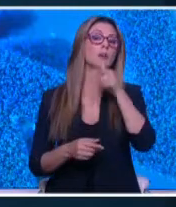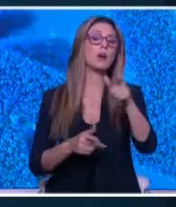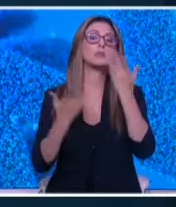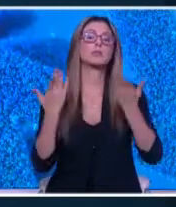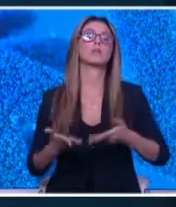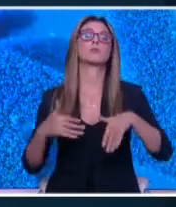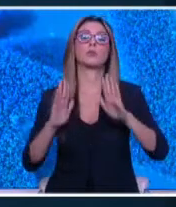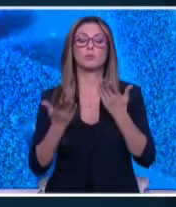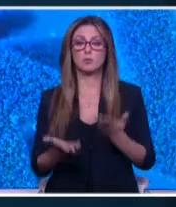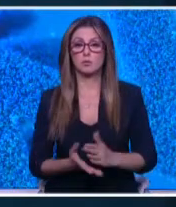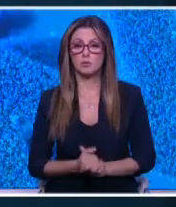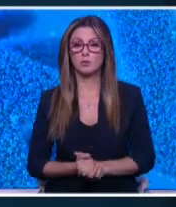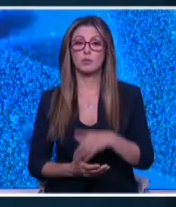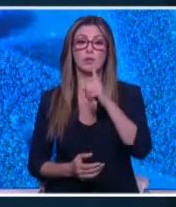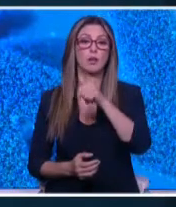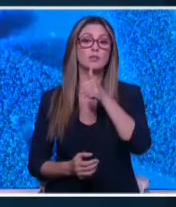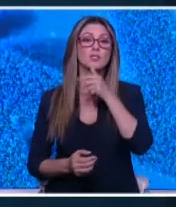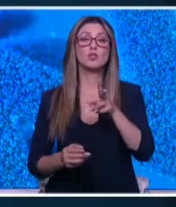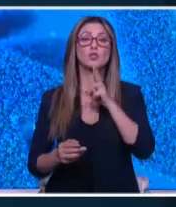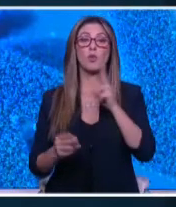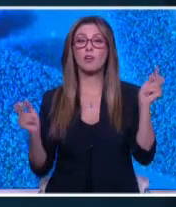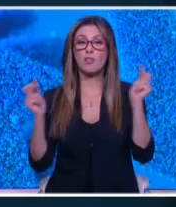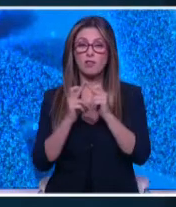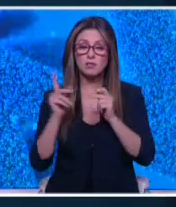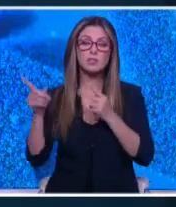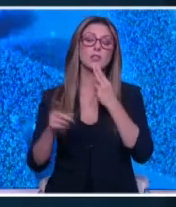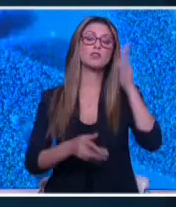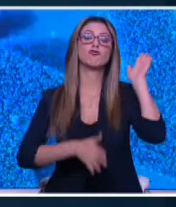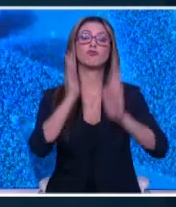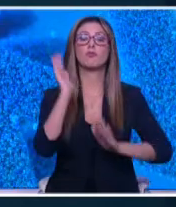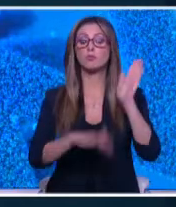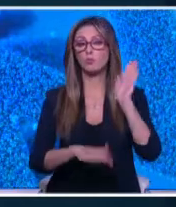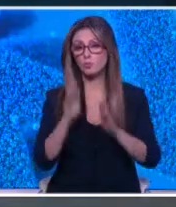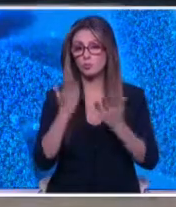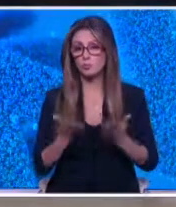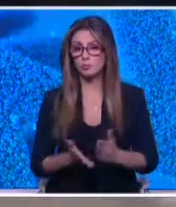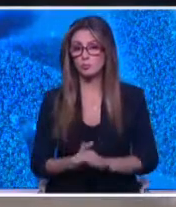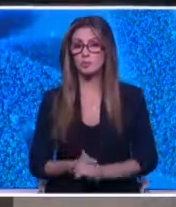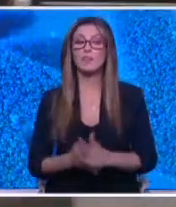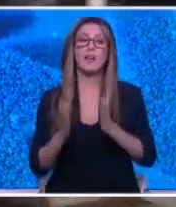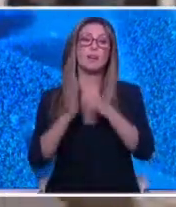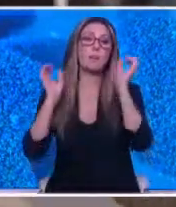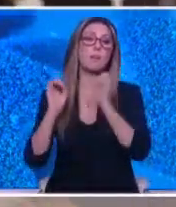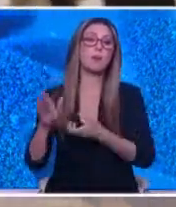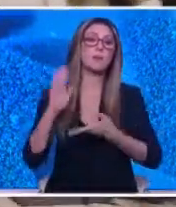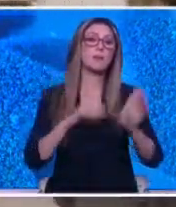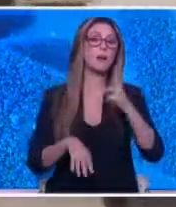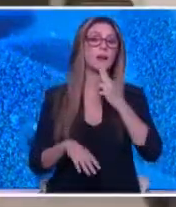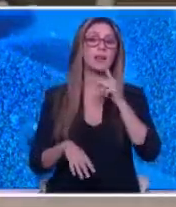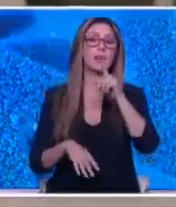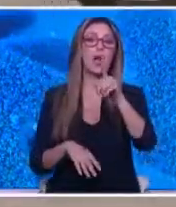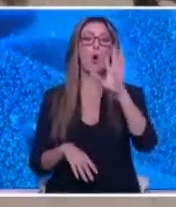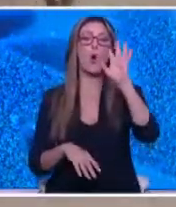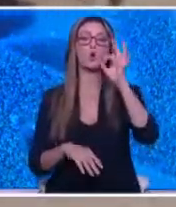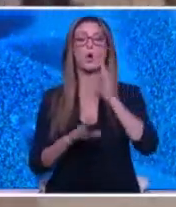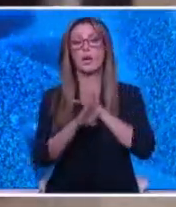etmemişti. Haydar Çakıcı son kavgalarında kadına yine şiddet uyguladı. Evi terk eden kadın Dikili otobüs